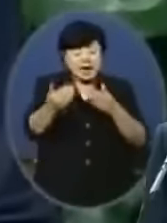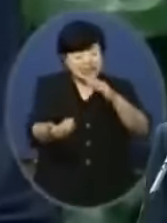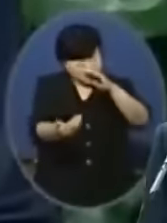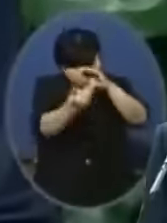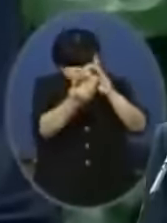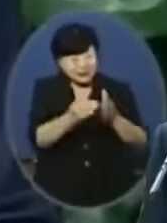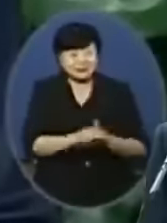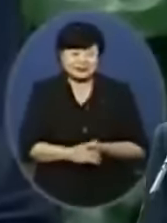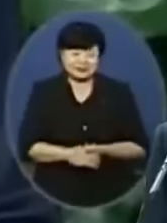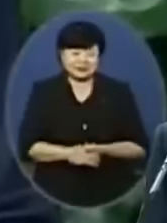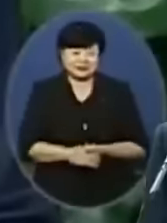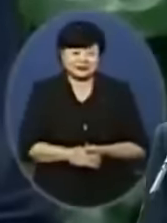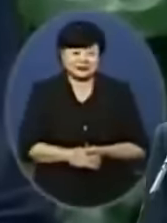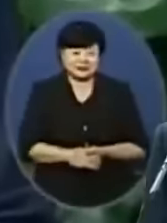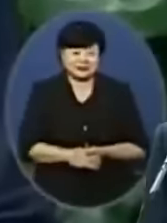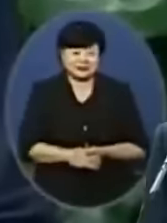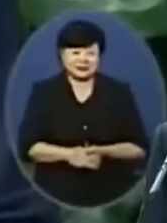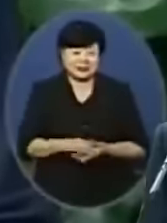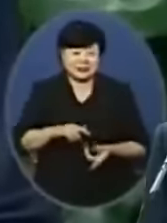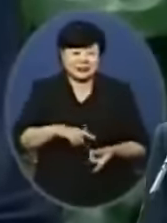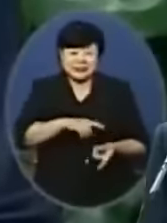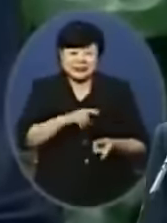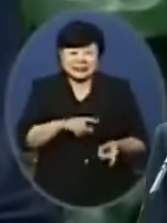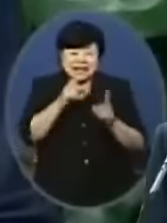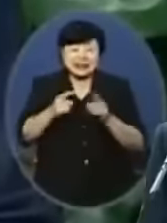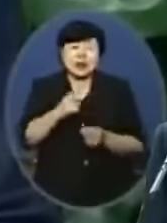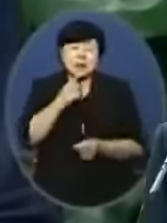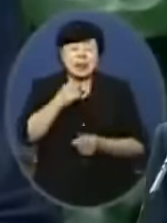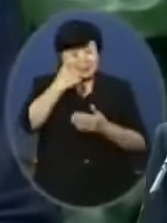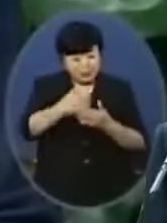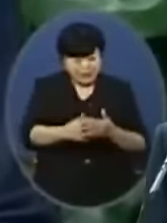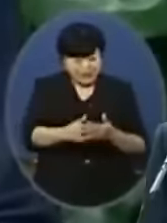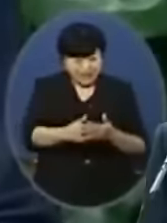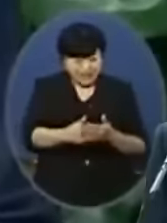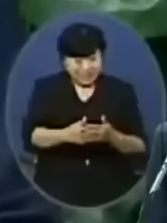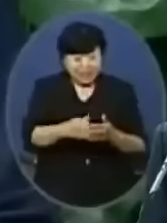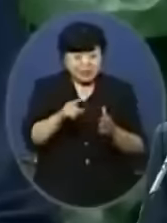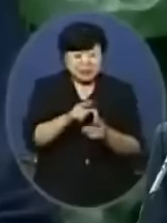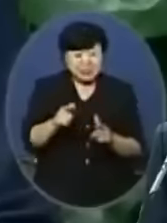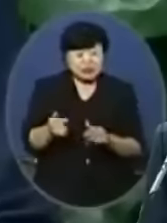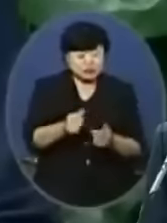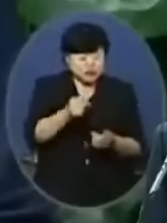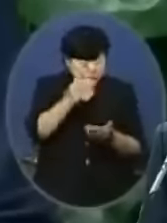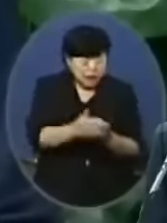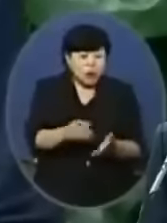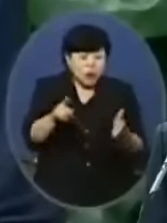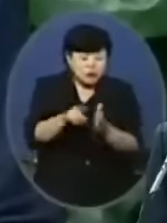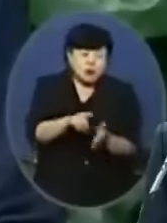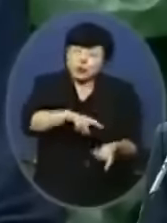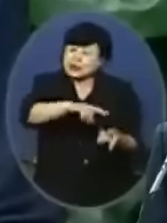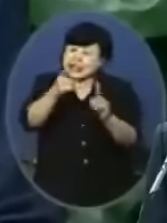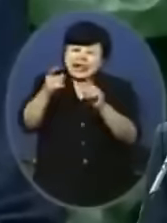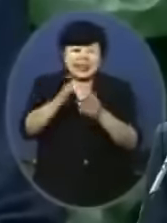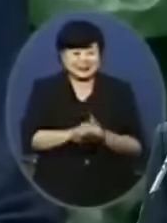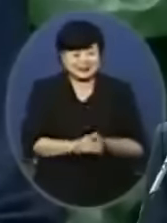이루었다. 사는 것만 남았다. 안 믿고 죽지 말고 믿고 살아라.